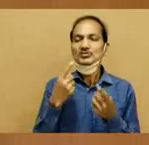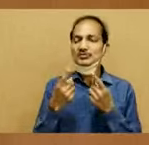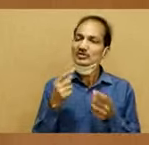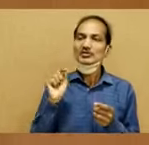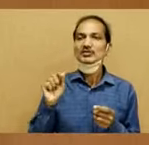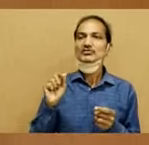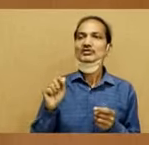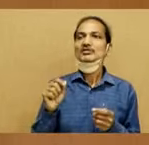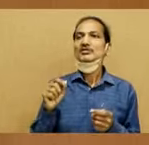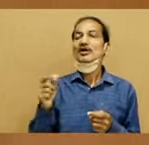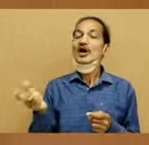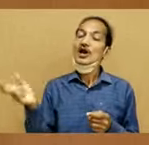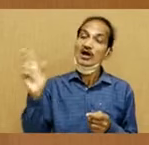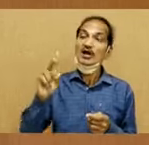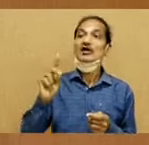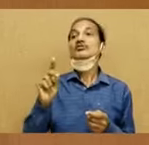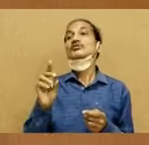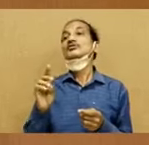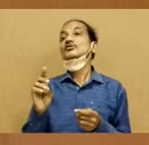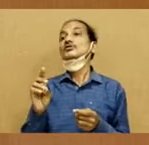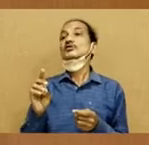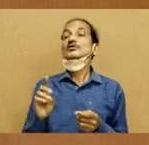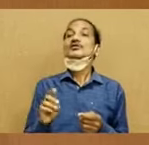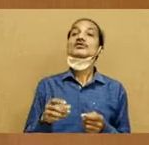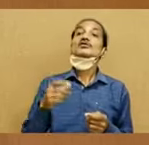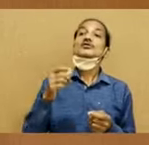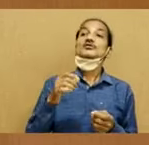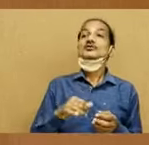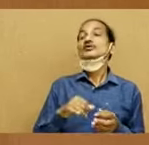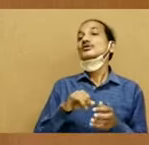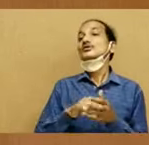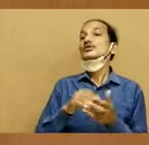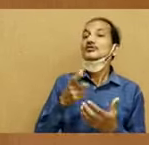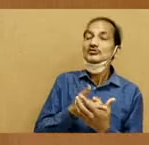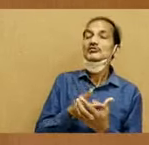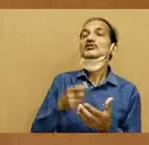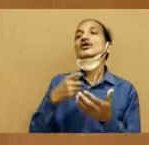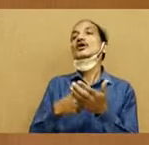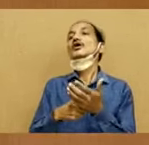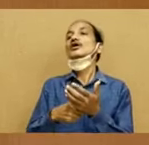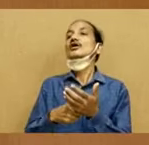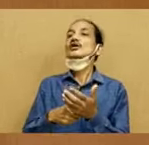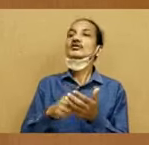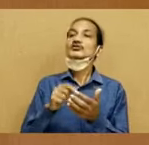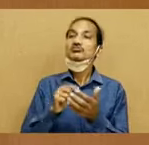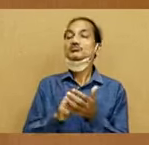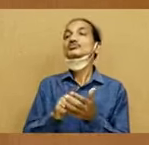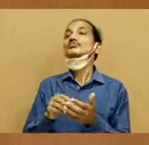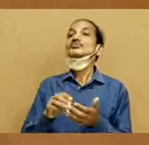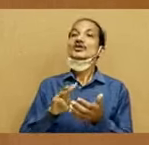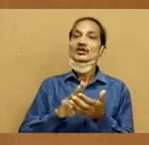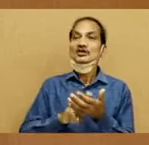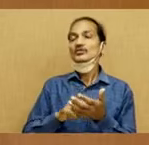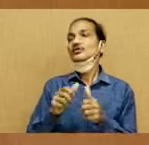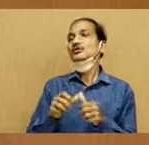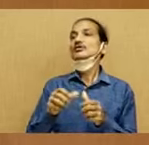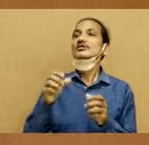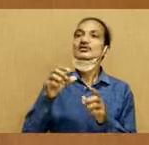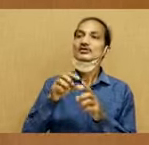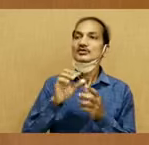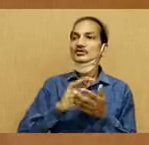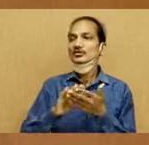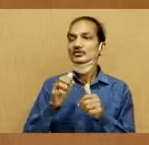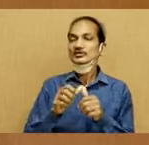ରାଧା ମାଧବ ମିଶ୍ର, OTV ନ୍ୟୁଜ୍ ଏଡିଟର, ସେ ଗୁଡ଼ାଏ ପ୍ରଶ୍ନ ପଚାରିଛନ୍ତି। ଆମେ ତାଙ୍କର ଗୋଟିଏ ପ୍ରଶ୍ନ ଆଜି ନେବା